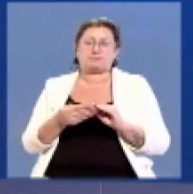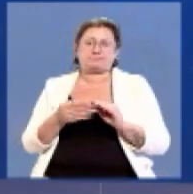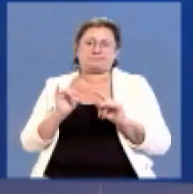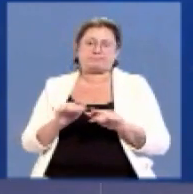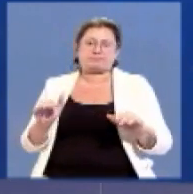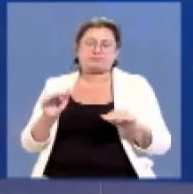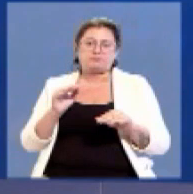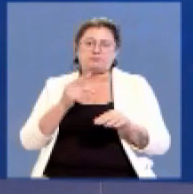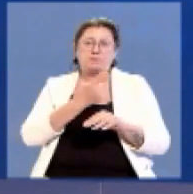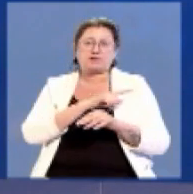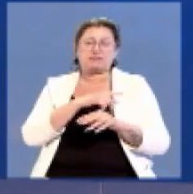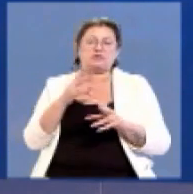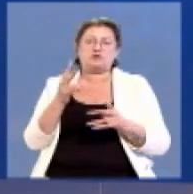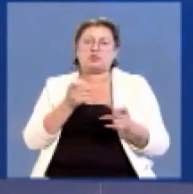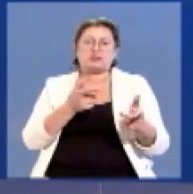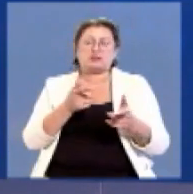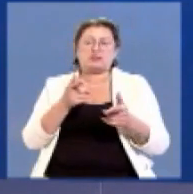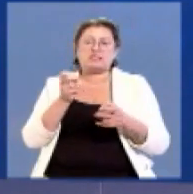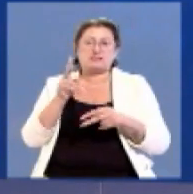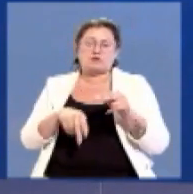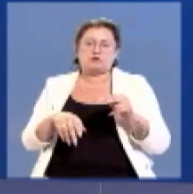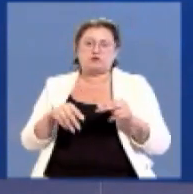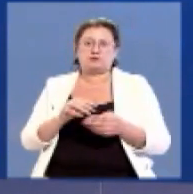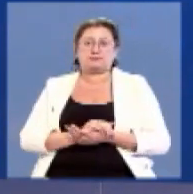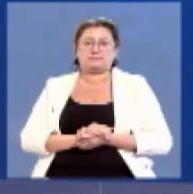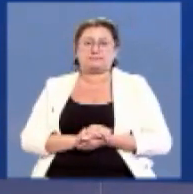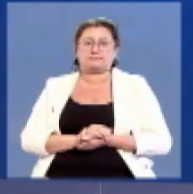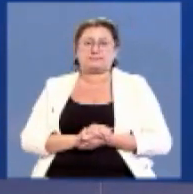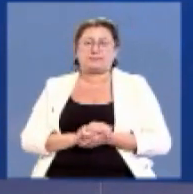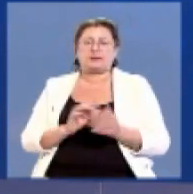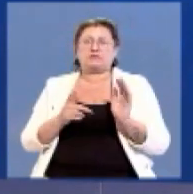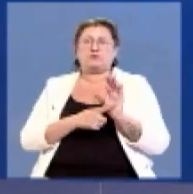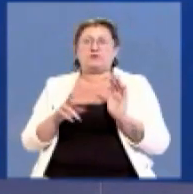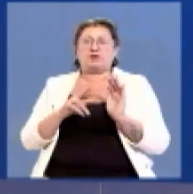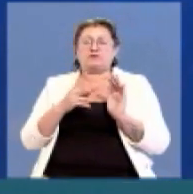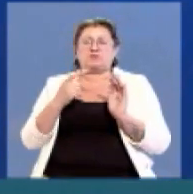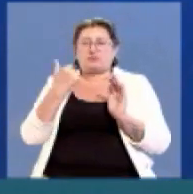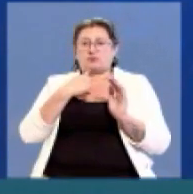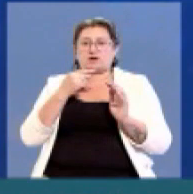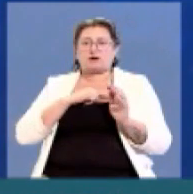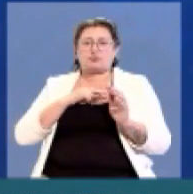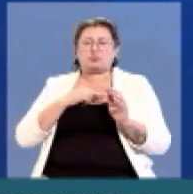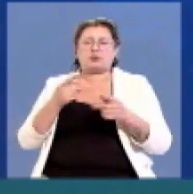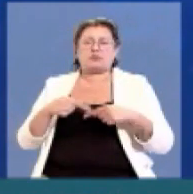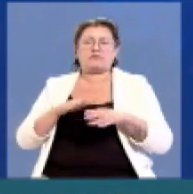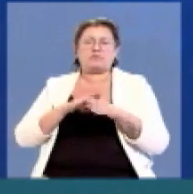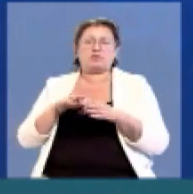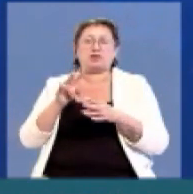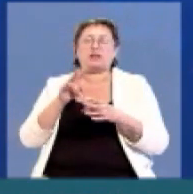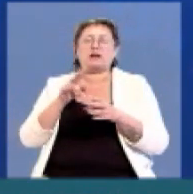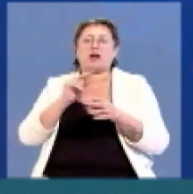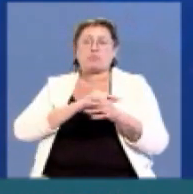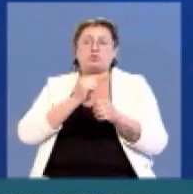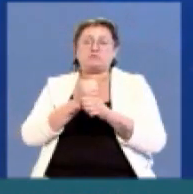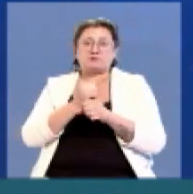судебные тяжбы, значит, продолжаются. Бізде бүгінгі күні балалар ауруханасы мәселесі әлі де бір жақты болмай жатыр. 2021 жылғы